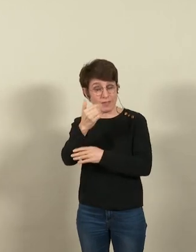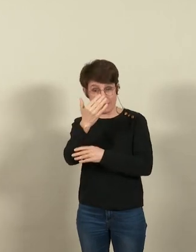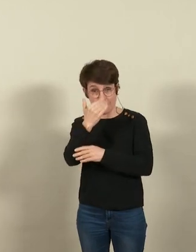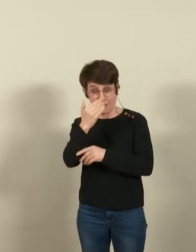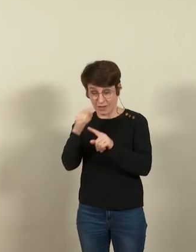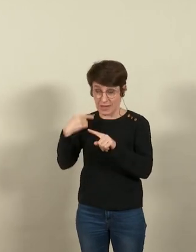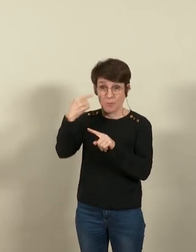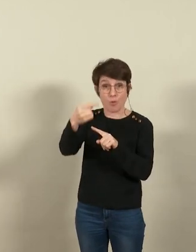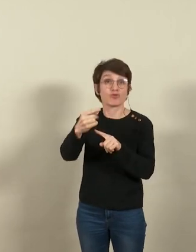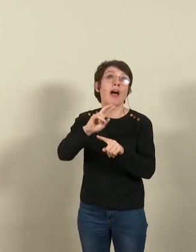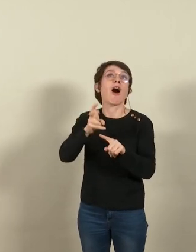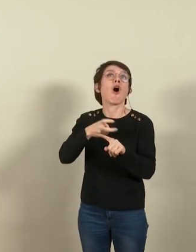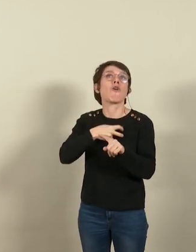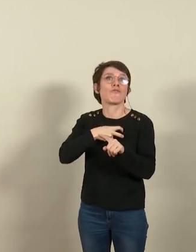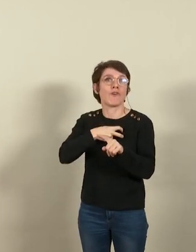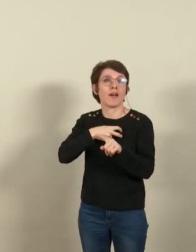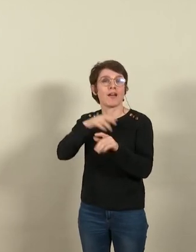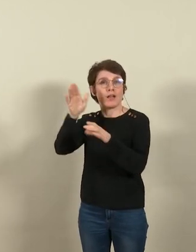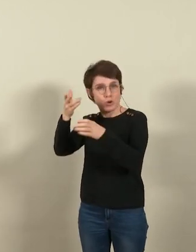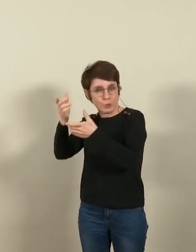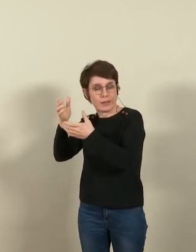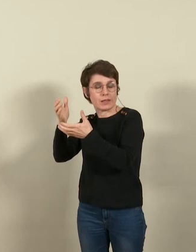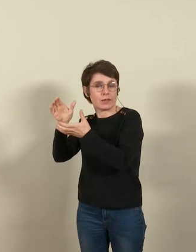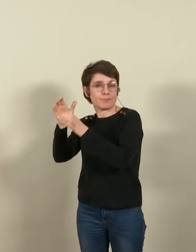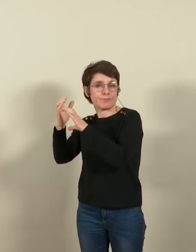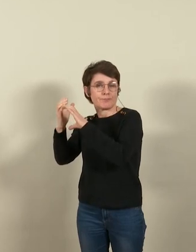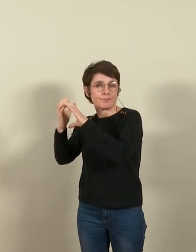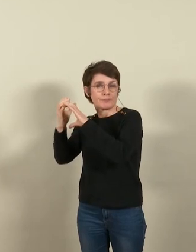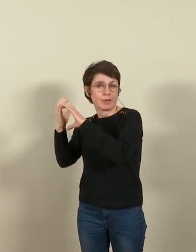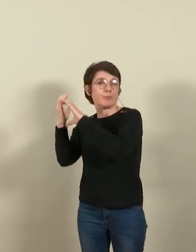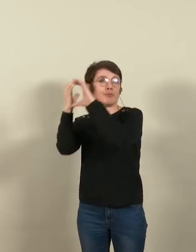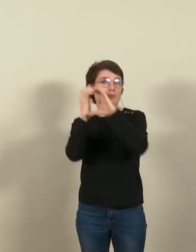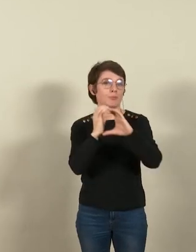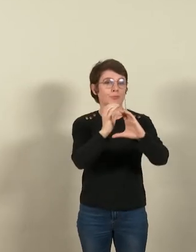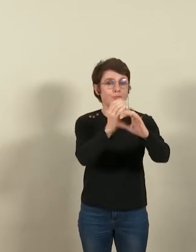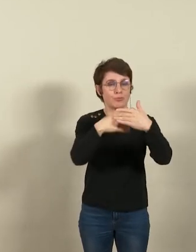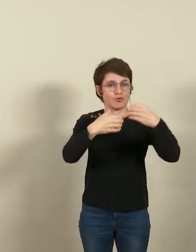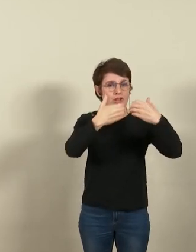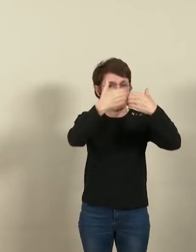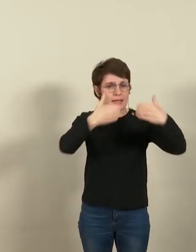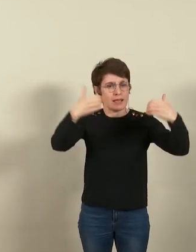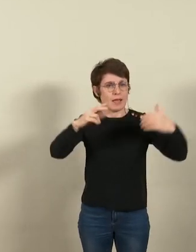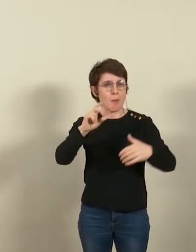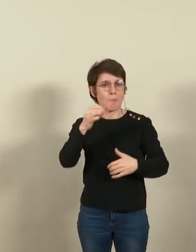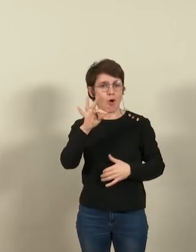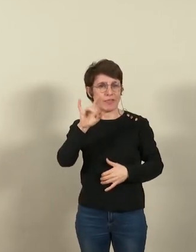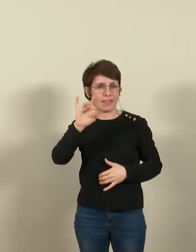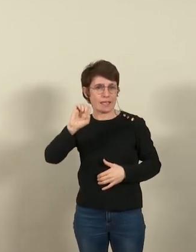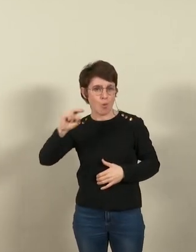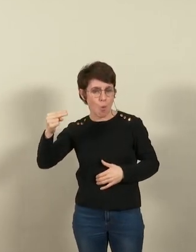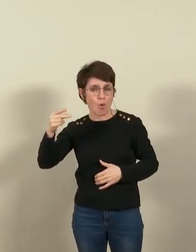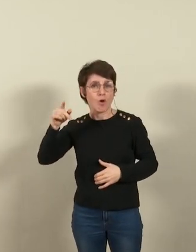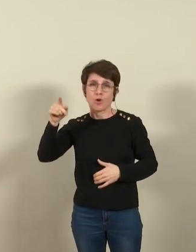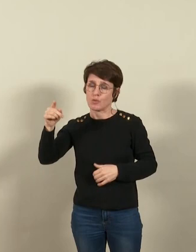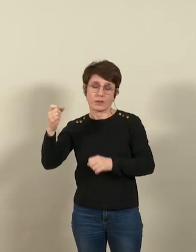entrera enfin avec Méliné manouian au Panthéon leur avait d'ailleurs répondu de la manière la plus belle qui